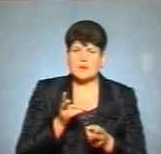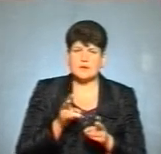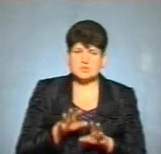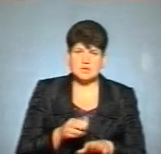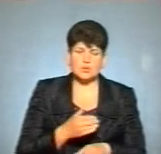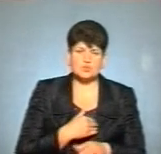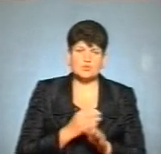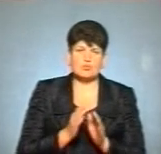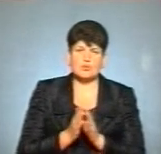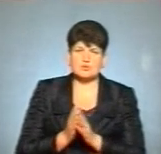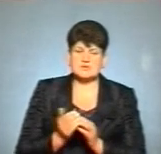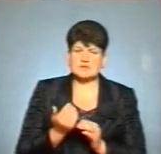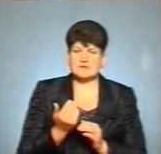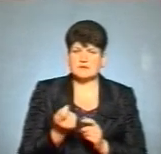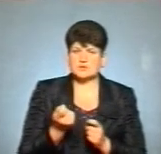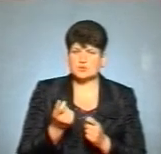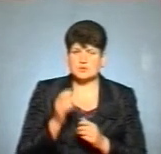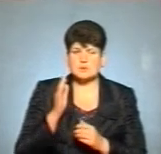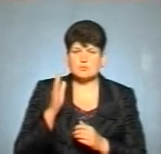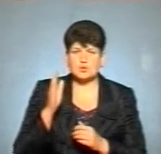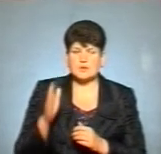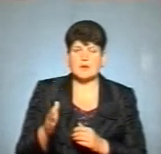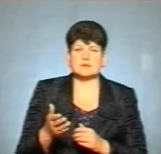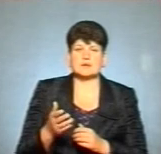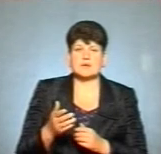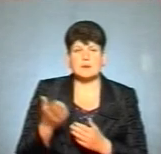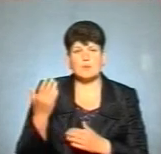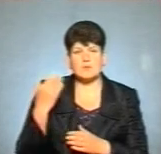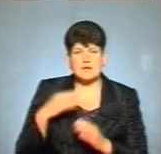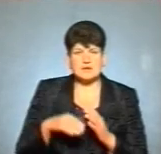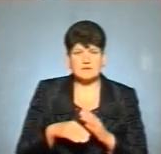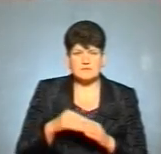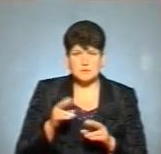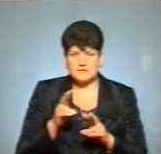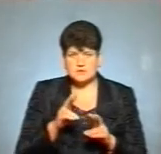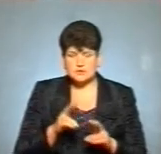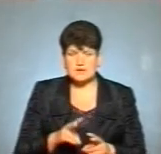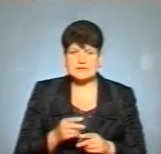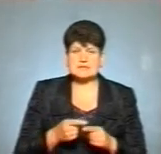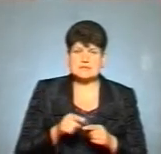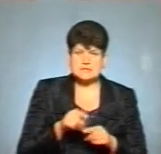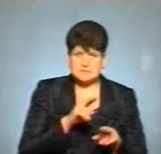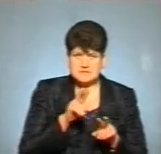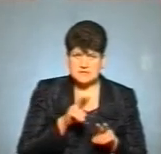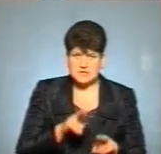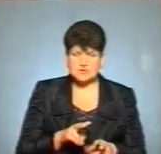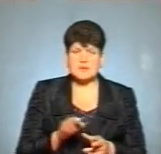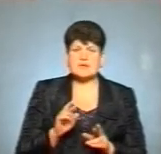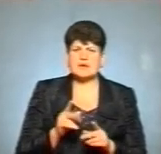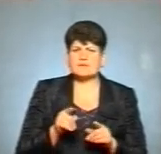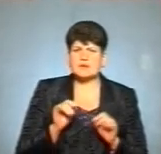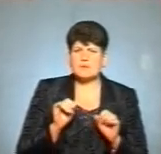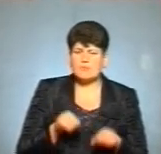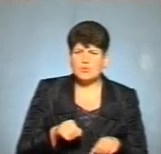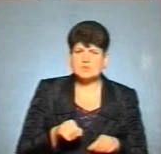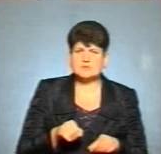ще попросити вас трохи спрогнозувати, як аналітик. Ви і попередні вибори відслідковували, і за цими стежите. Як ви можете